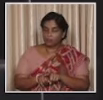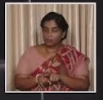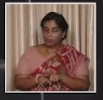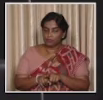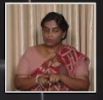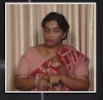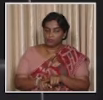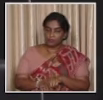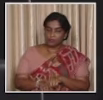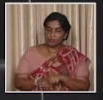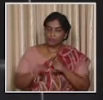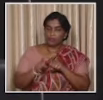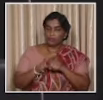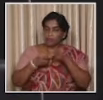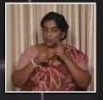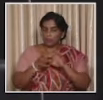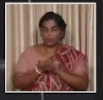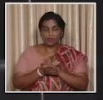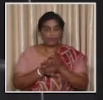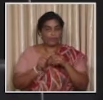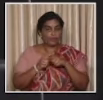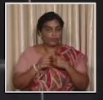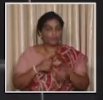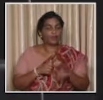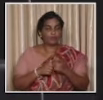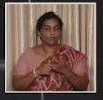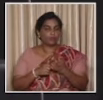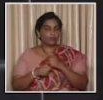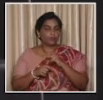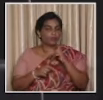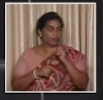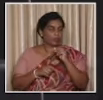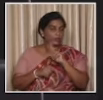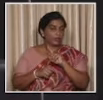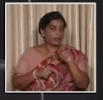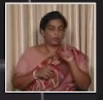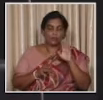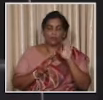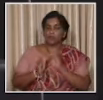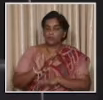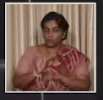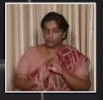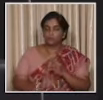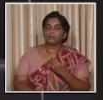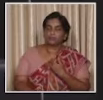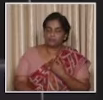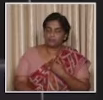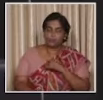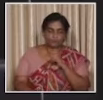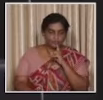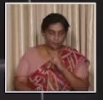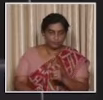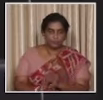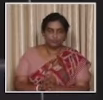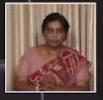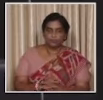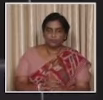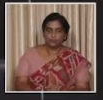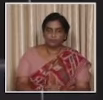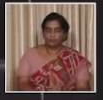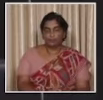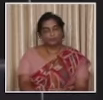සියලුම පුනරාවර්තන වියදම් හා මූලධන වියදම් රුපියල් 10කින් කපා හැරිය යුතුමයි මම යෝජනා කරමි.